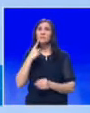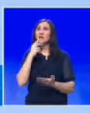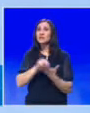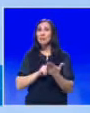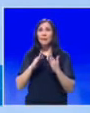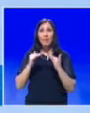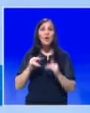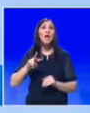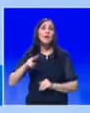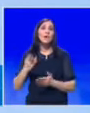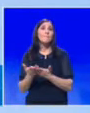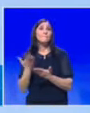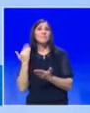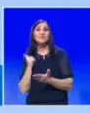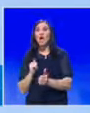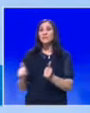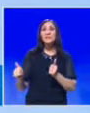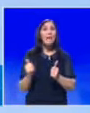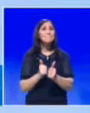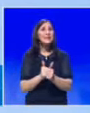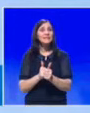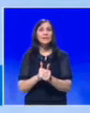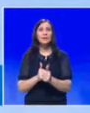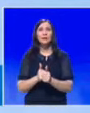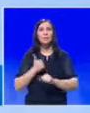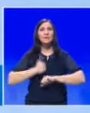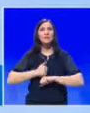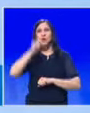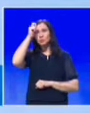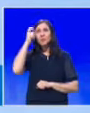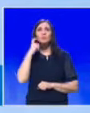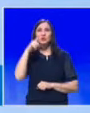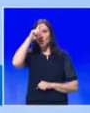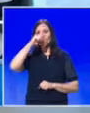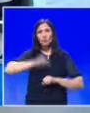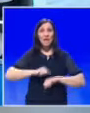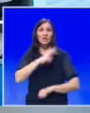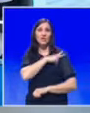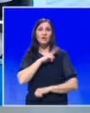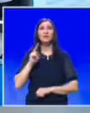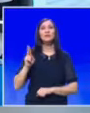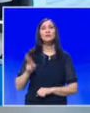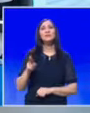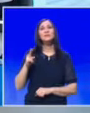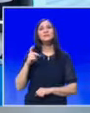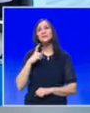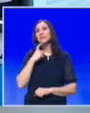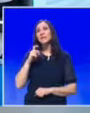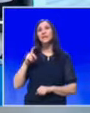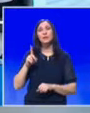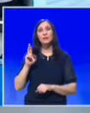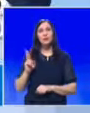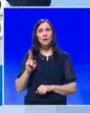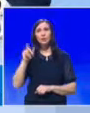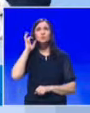пък бившата заместник-кметица на господин Борисов от Столична община за шефка на КЗК. Господин Арабаджиев, госпожа Юлия Ненкова. Разбирам примерите,